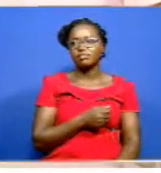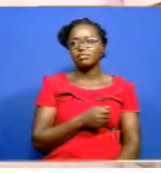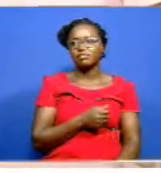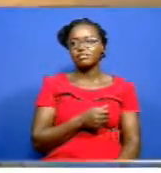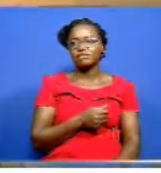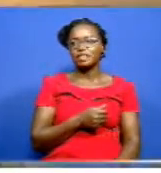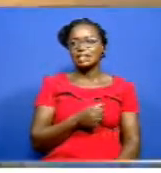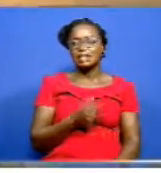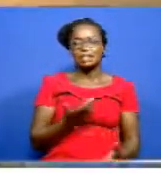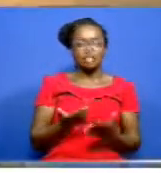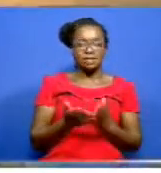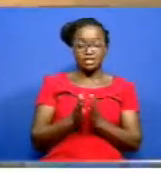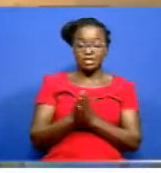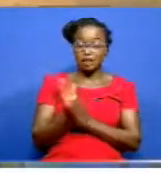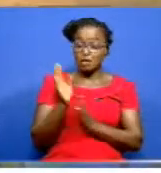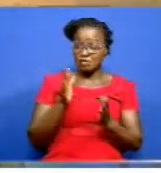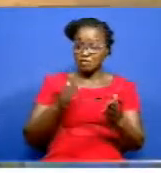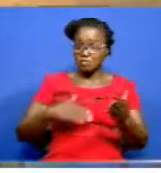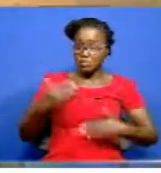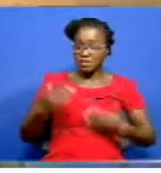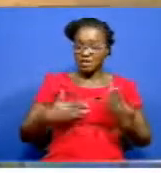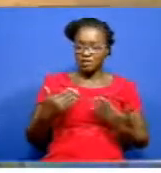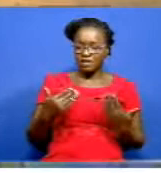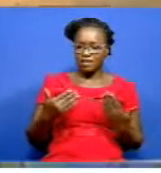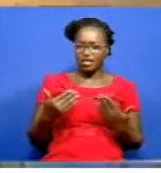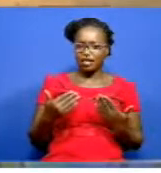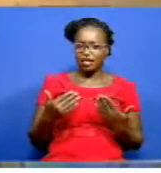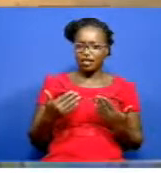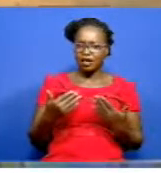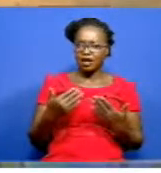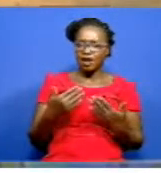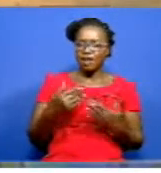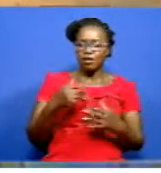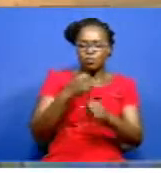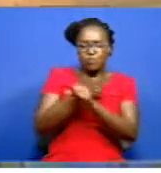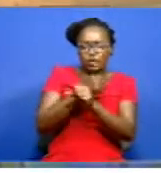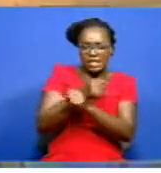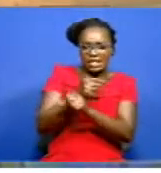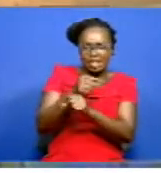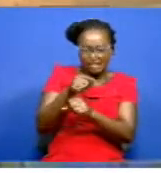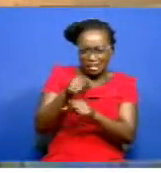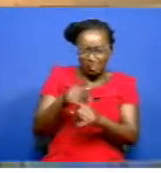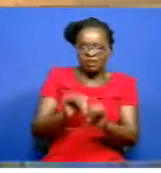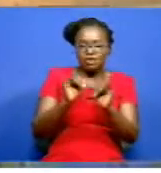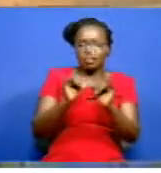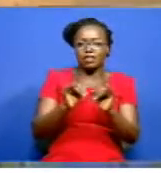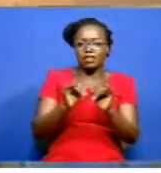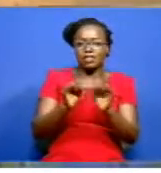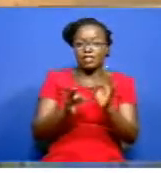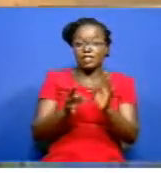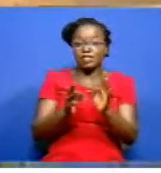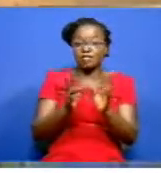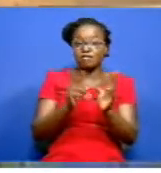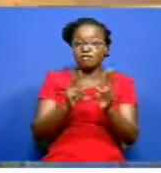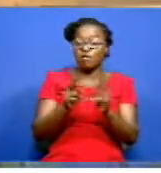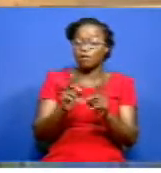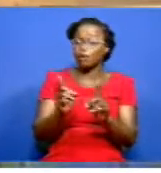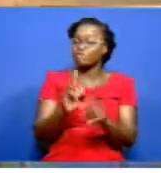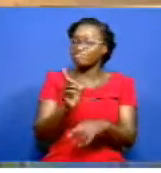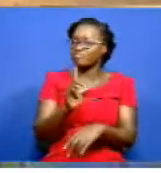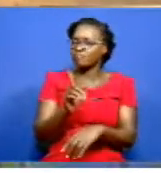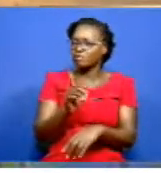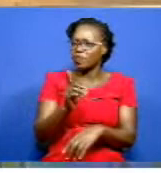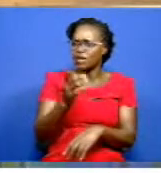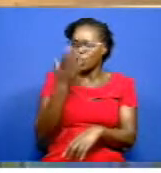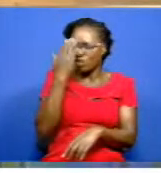kama aggressive behavior. Anaji protect mwenyewe. Sasa kama akuangi hivyo, hata wewe jiulize kwa